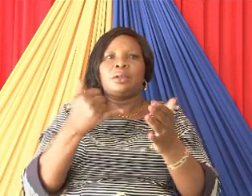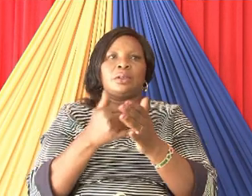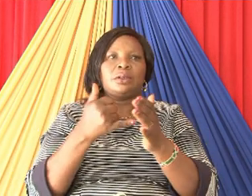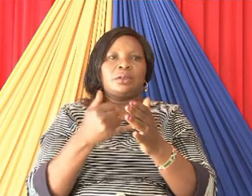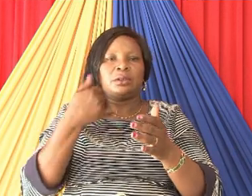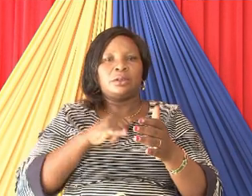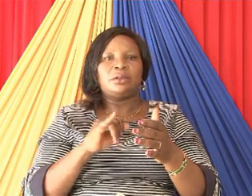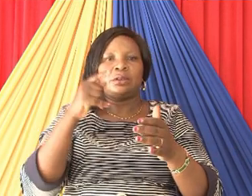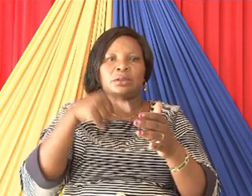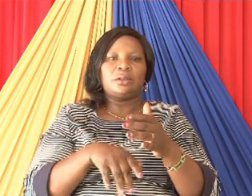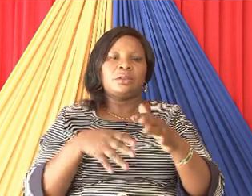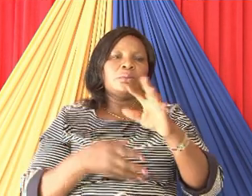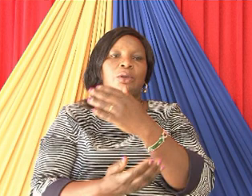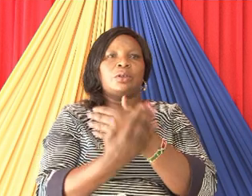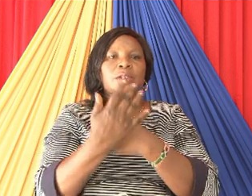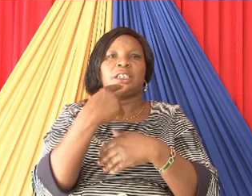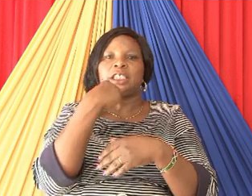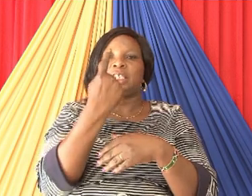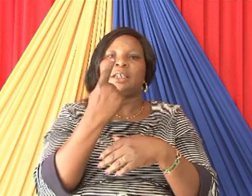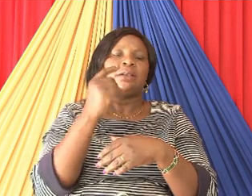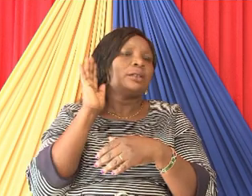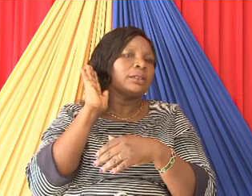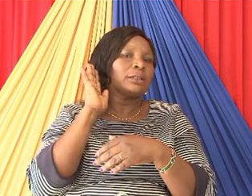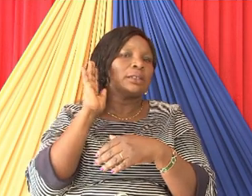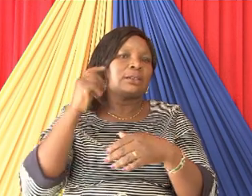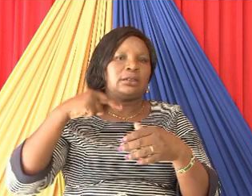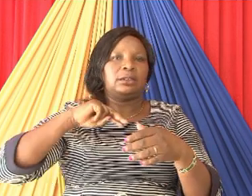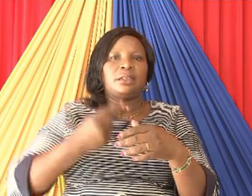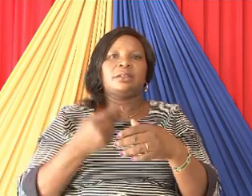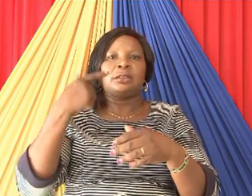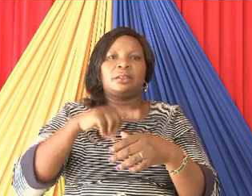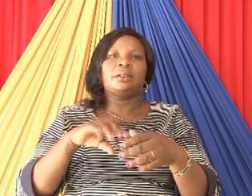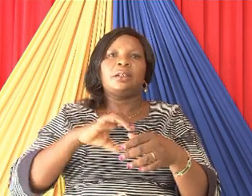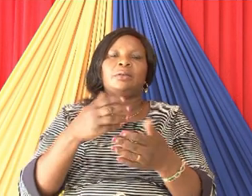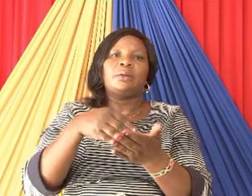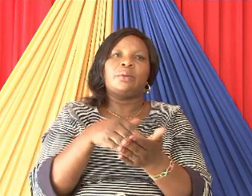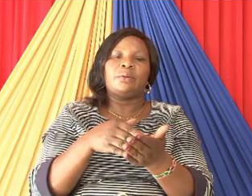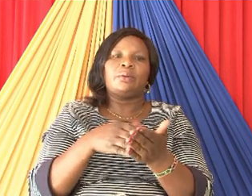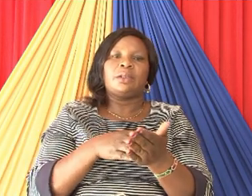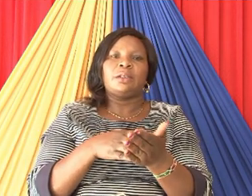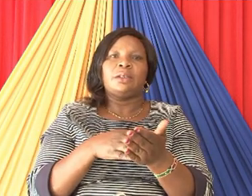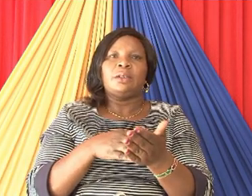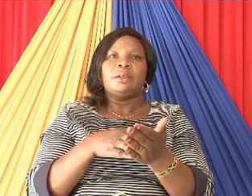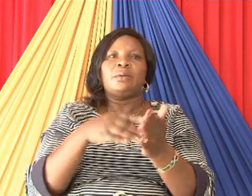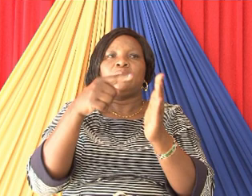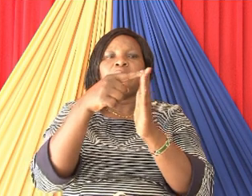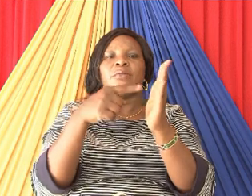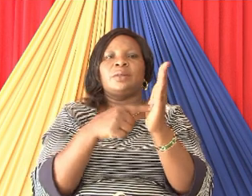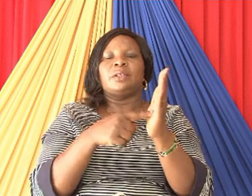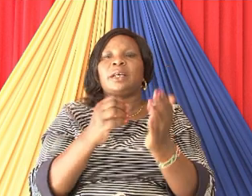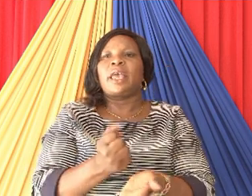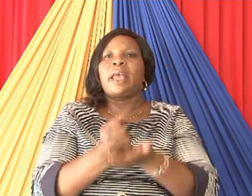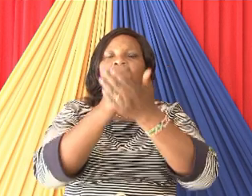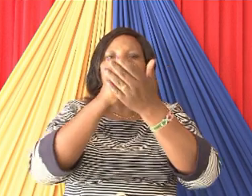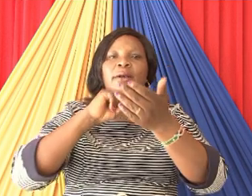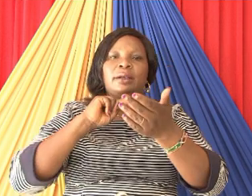hii tukisema Mungu wetu, tusikize katika hali yetu ya udhaifu. Tusikize katika hali yetu ya kukuomba usaidie